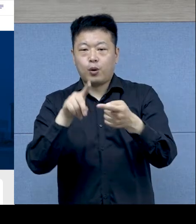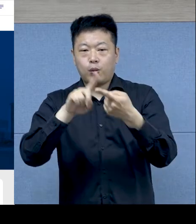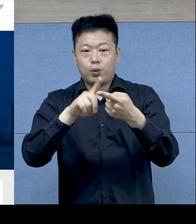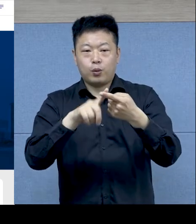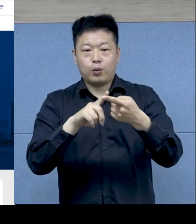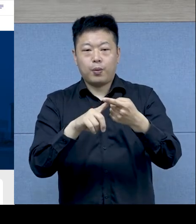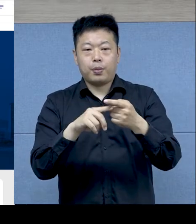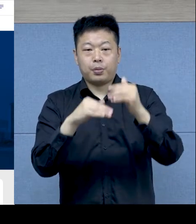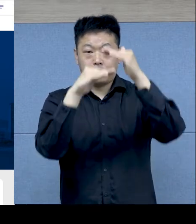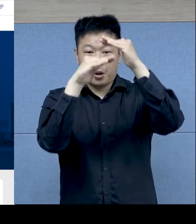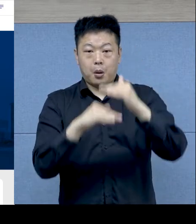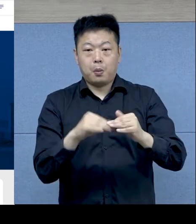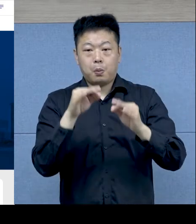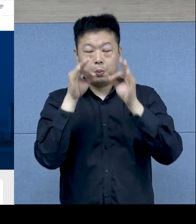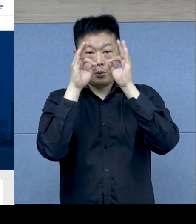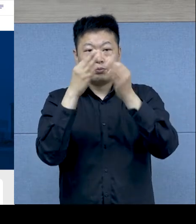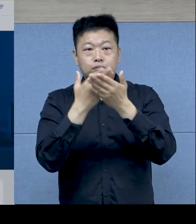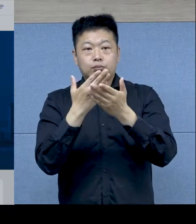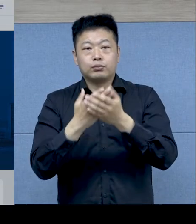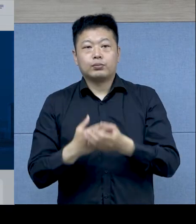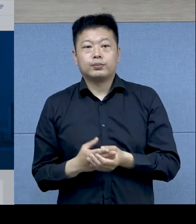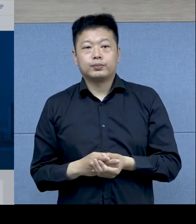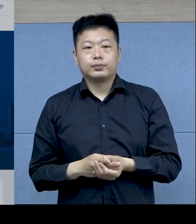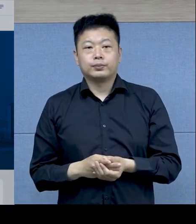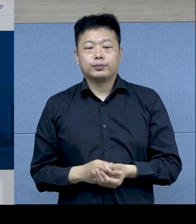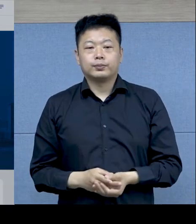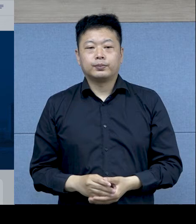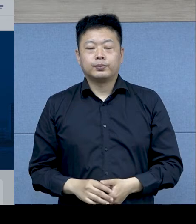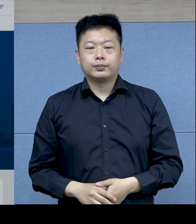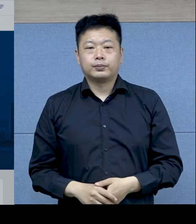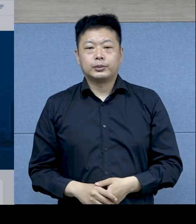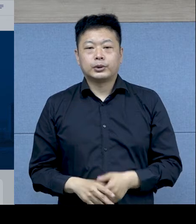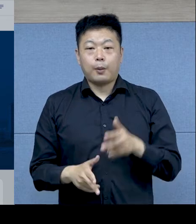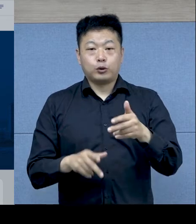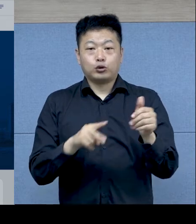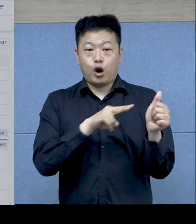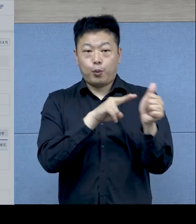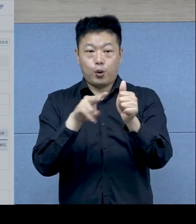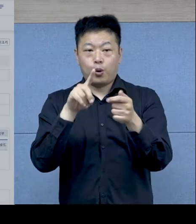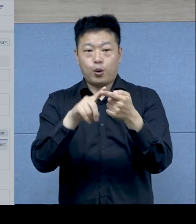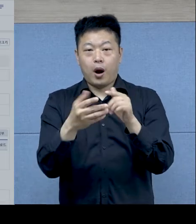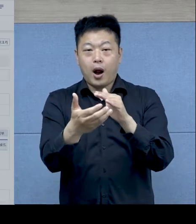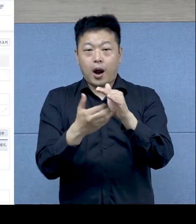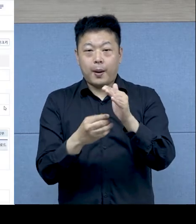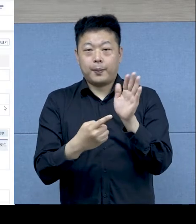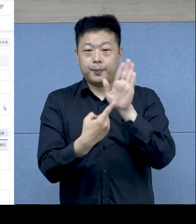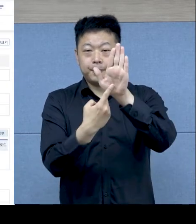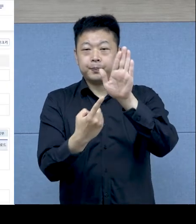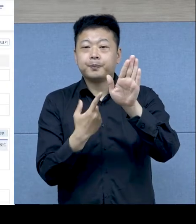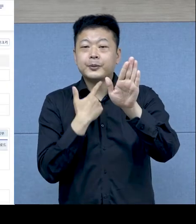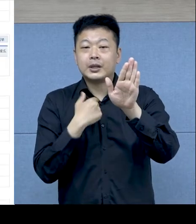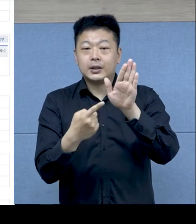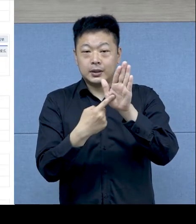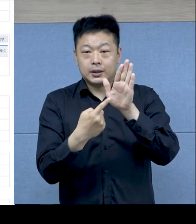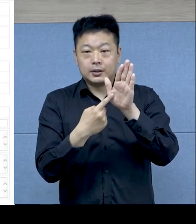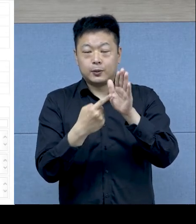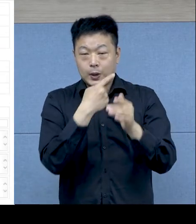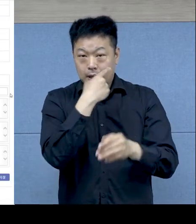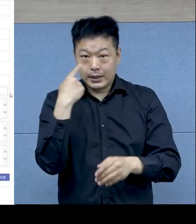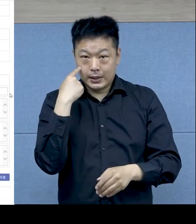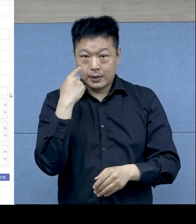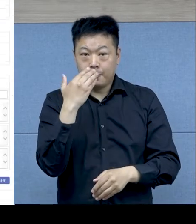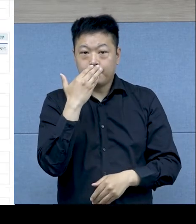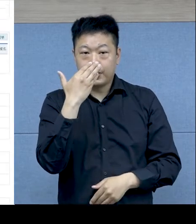정보에서 저희가 입력한 사업 내용을 보실 수가 있어요. 그래서 아까 입력했던 내용들을 쭉 보실